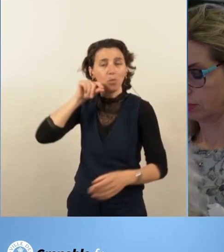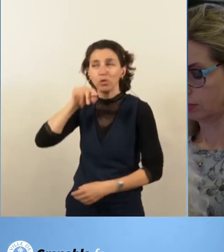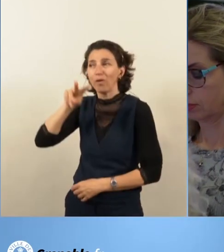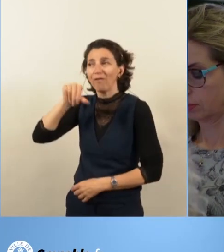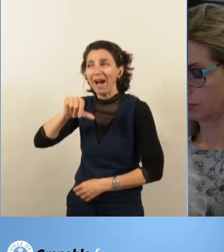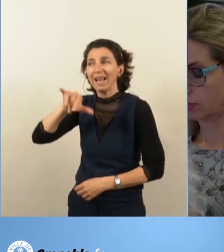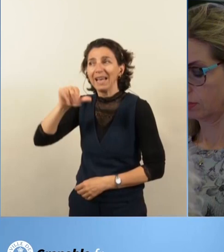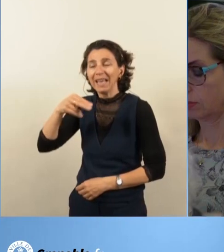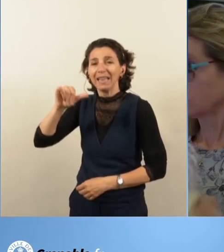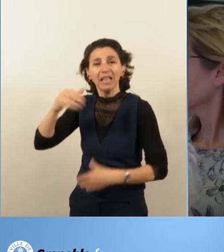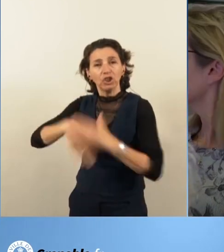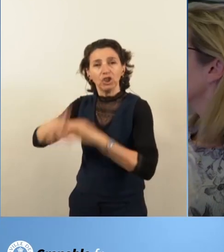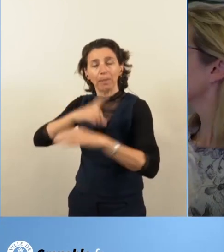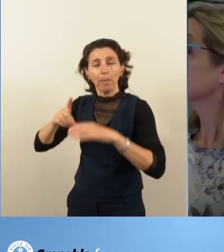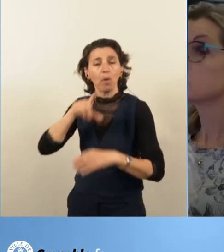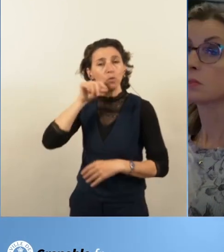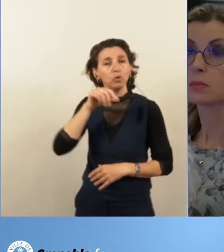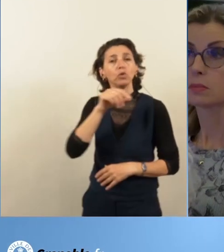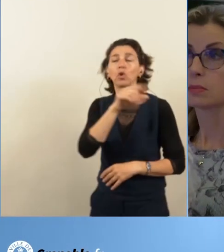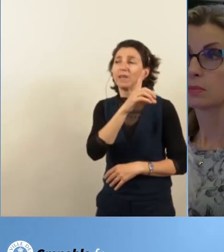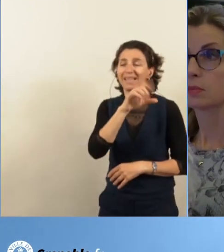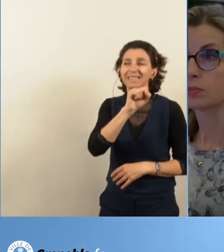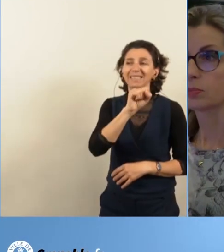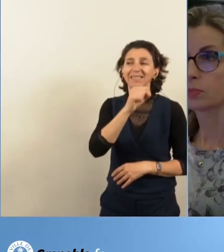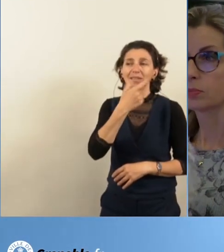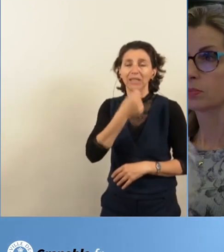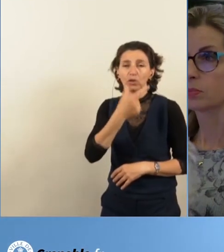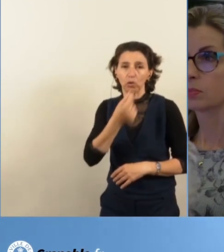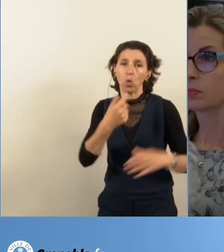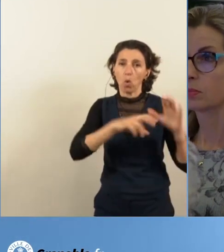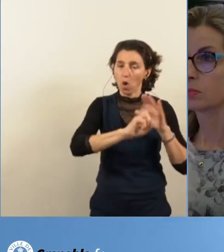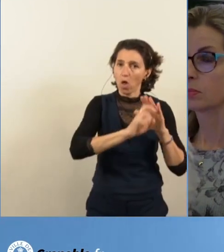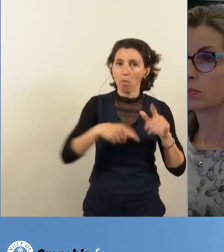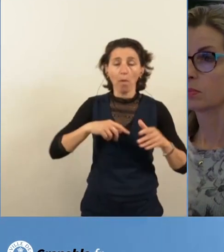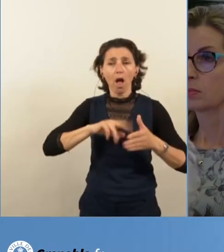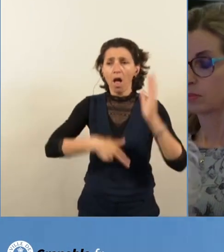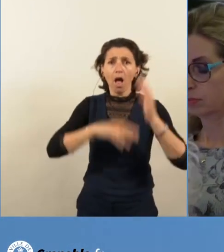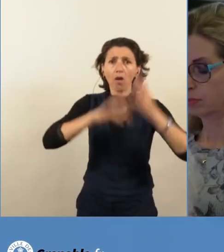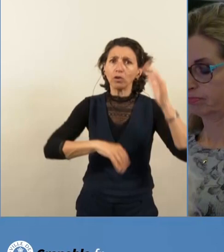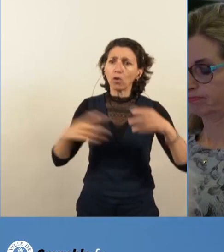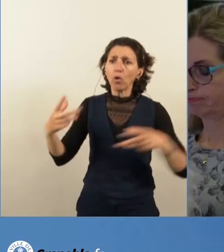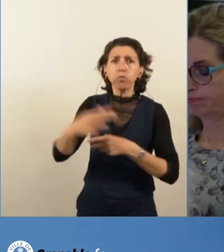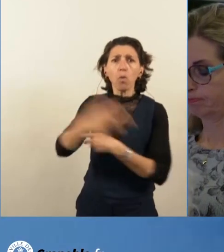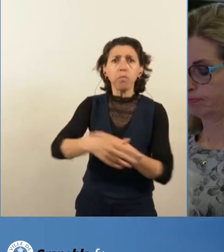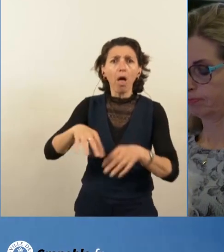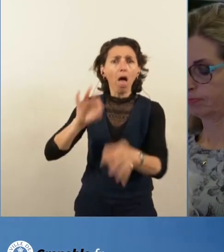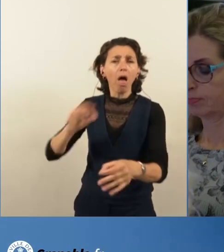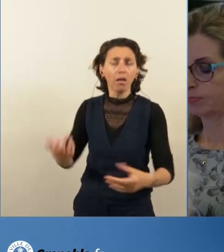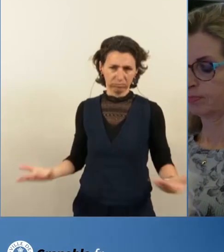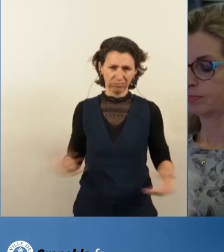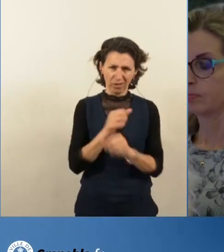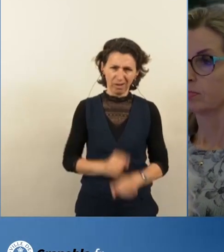et celle de Michel desto à Grenoble a mis fin ces conventions c'est quand même incroyable que vous ayez déjà affirmations